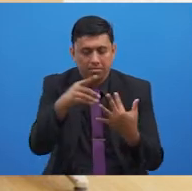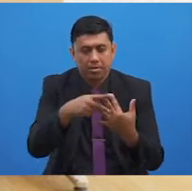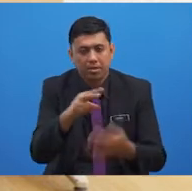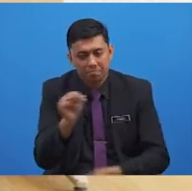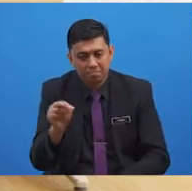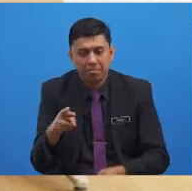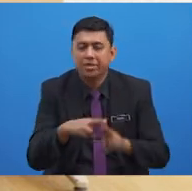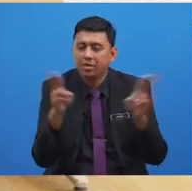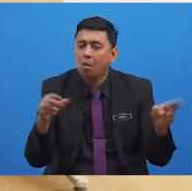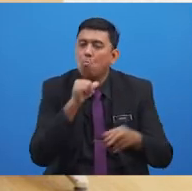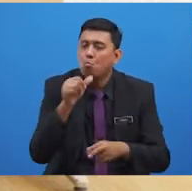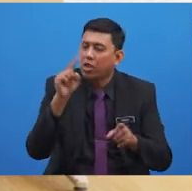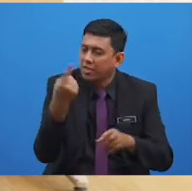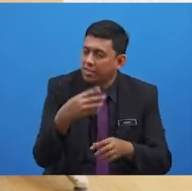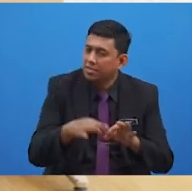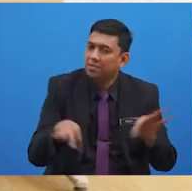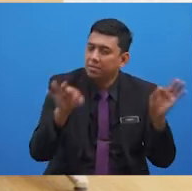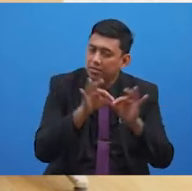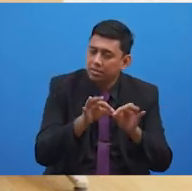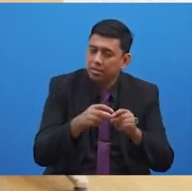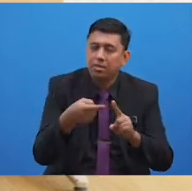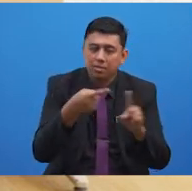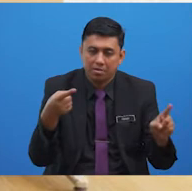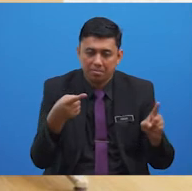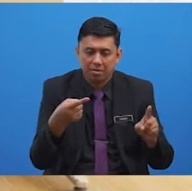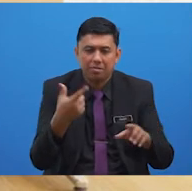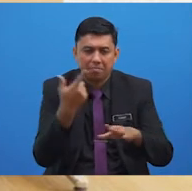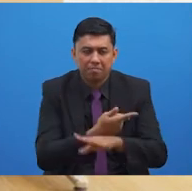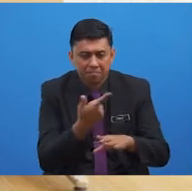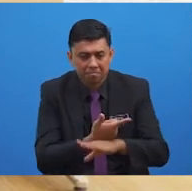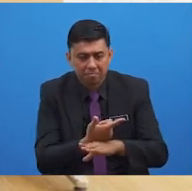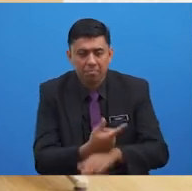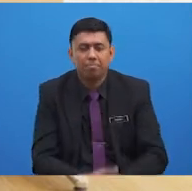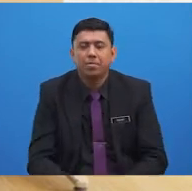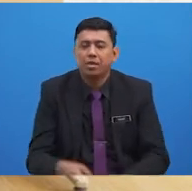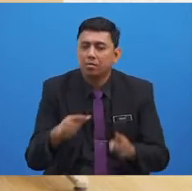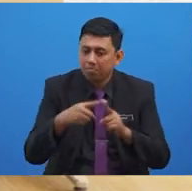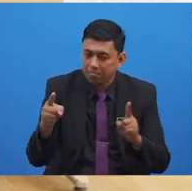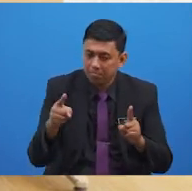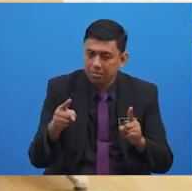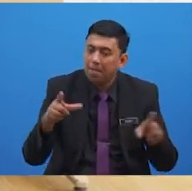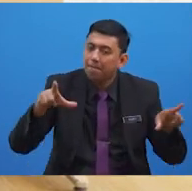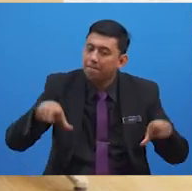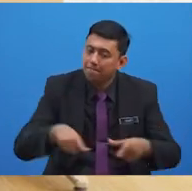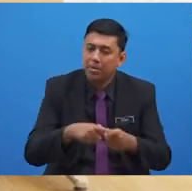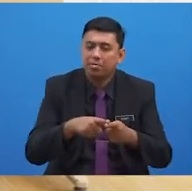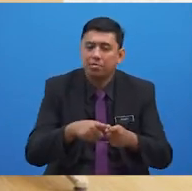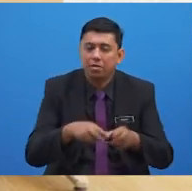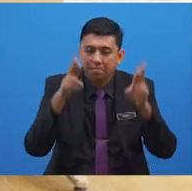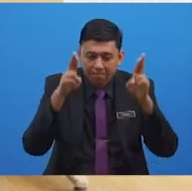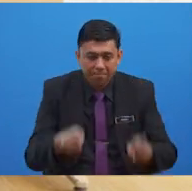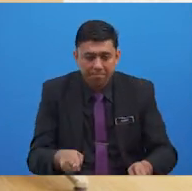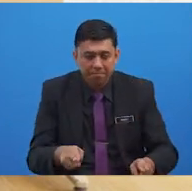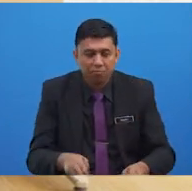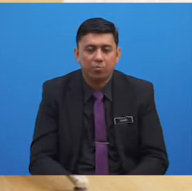pilihan raya bukan sahaja penting dari segi praktis demokrasi tetapi penglibatan